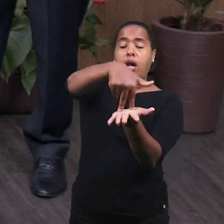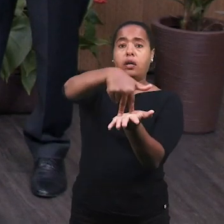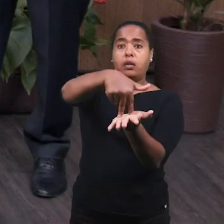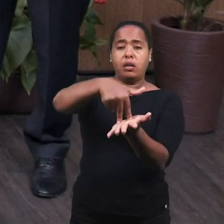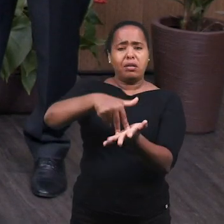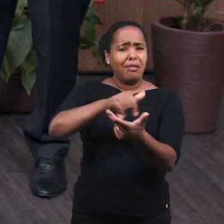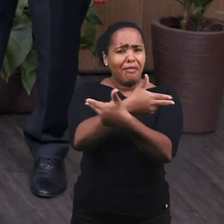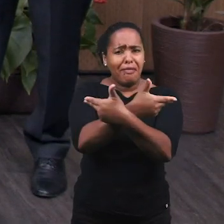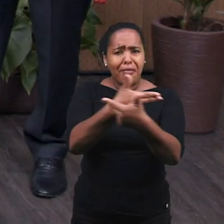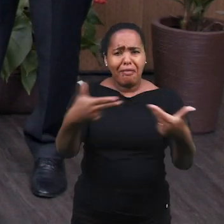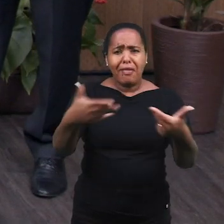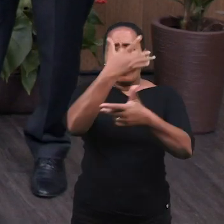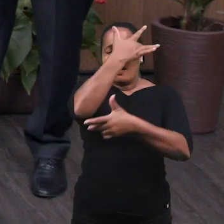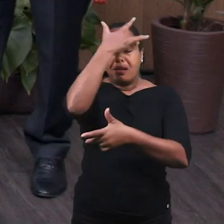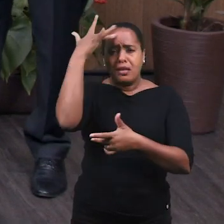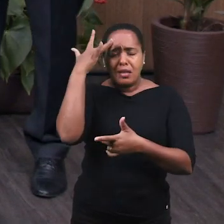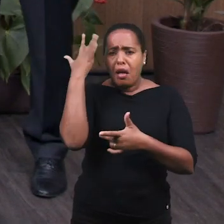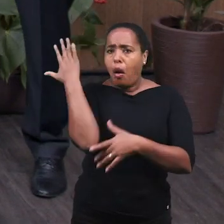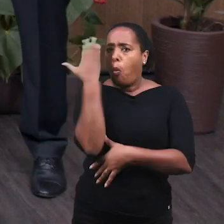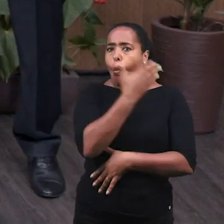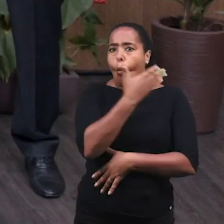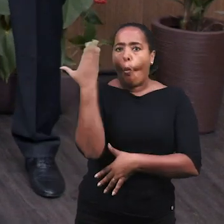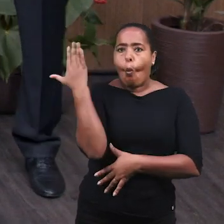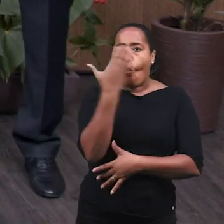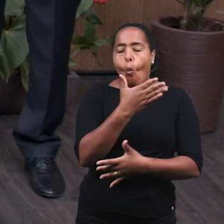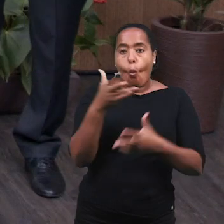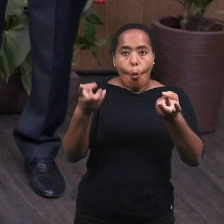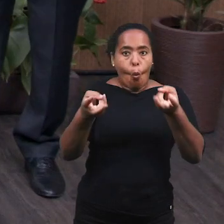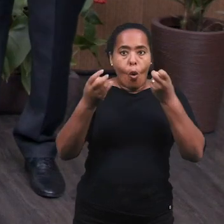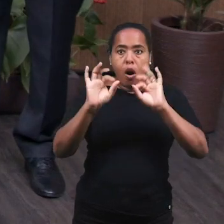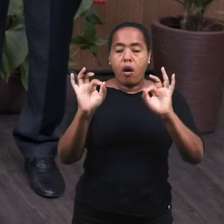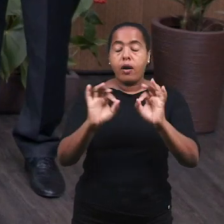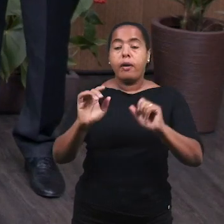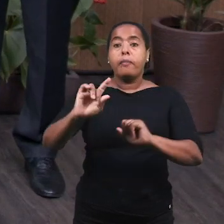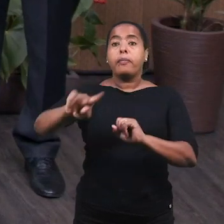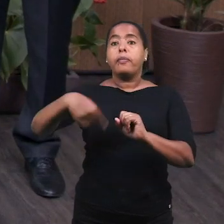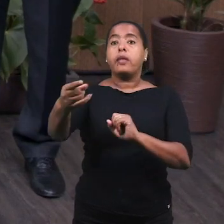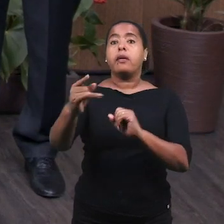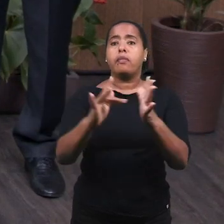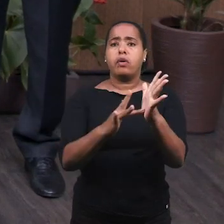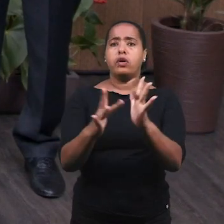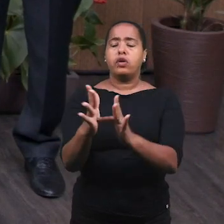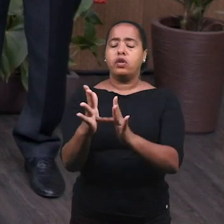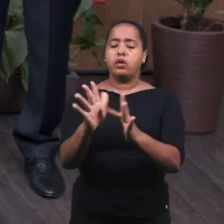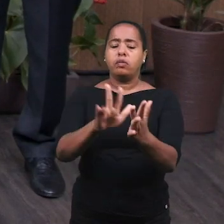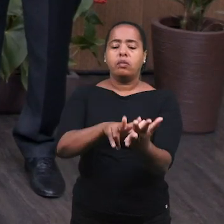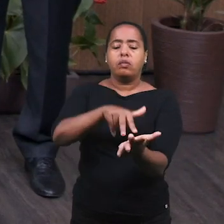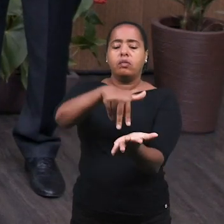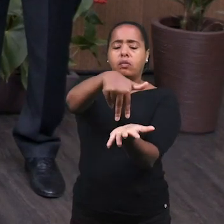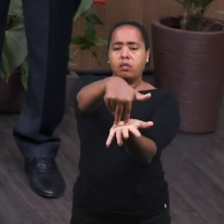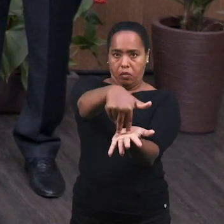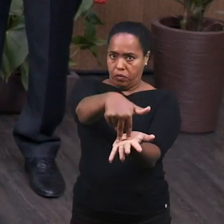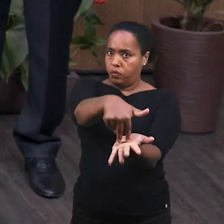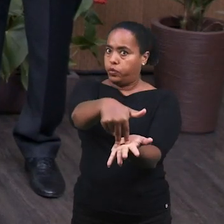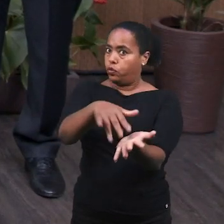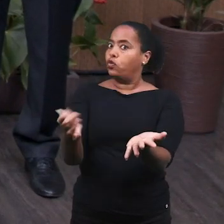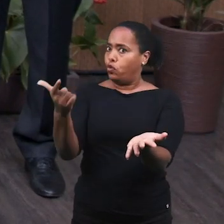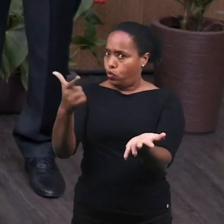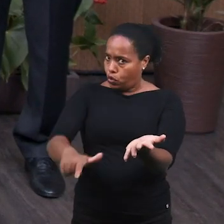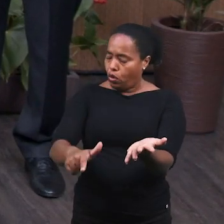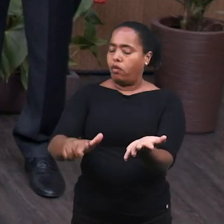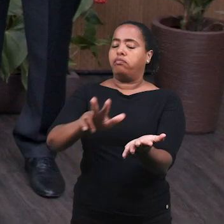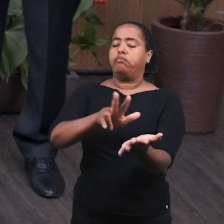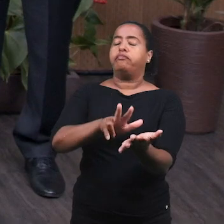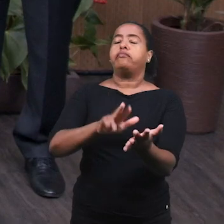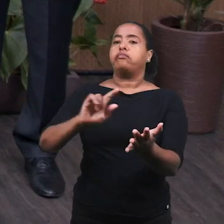только что. По воскресении Иисуса многие не обращают внимания на это. После того, как